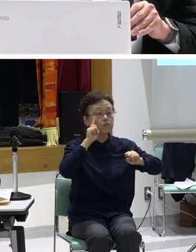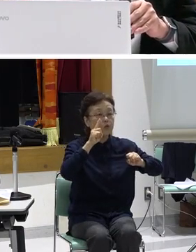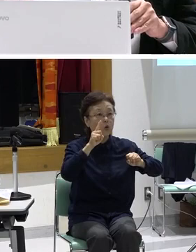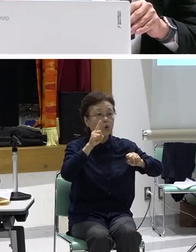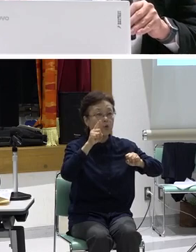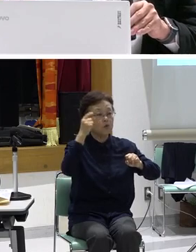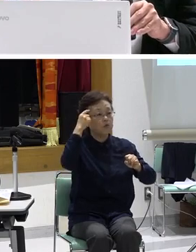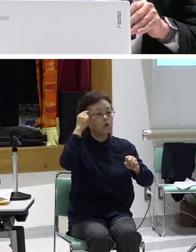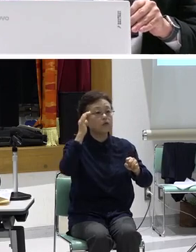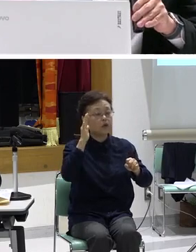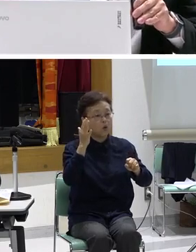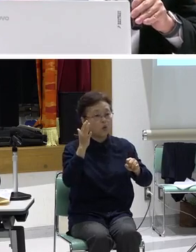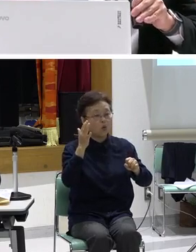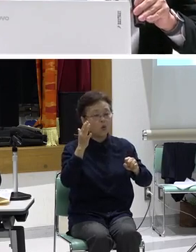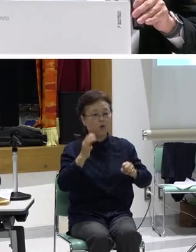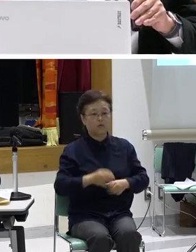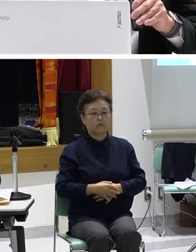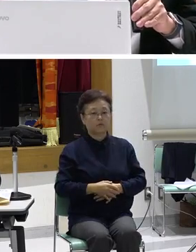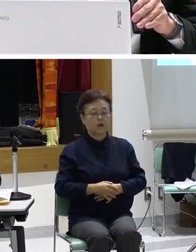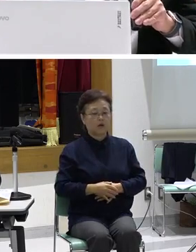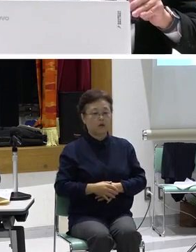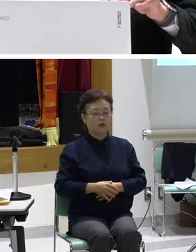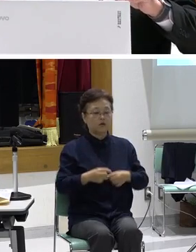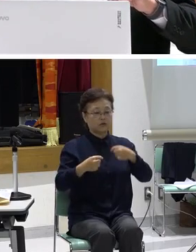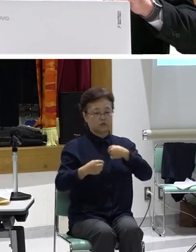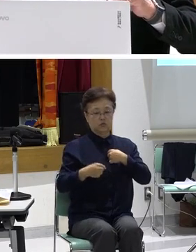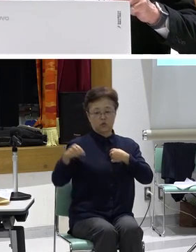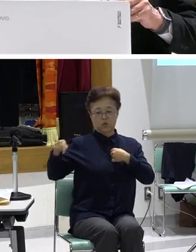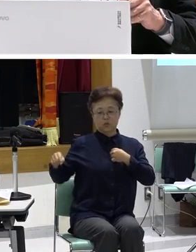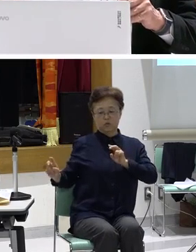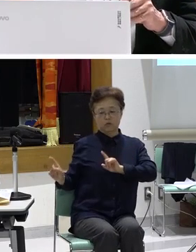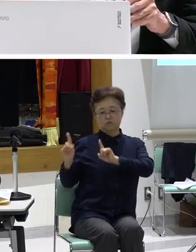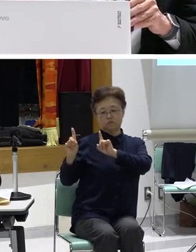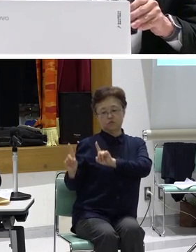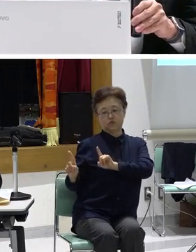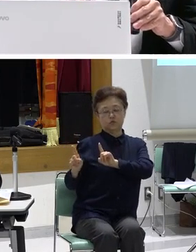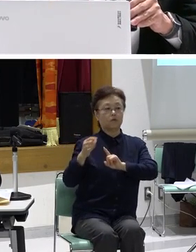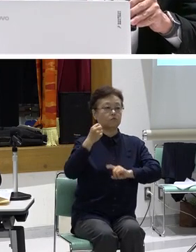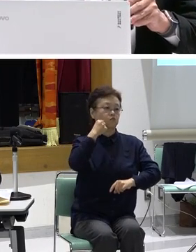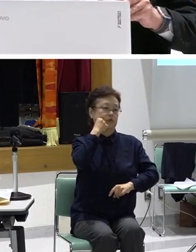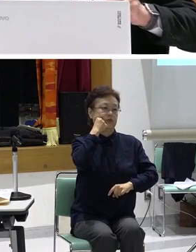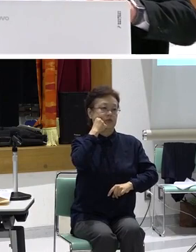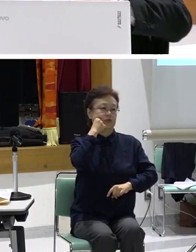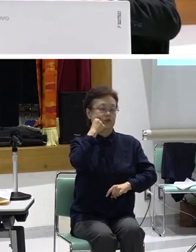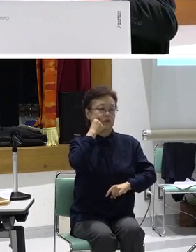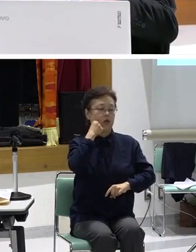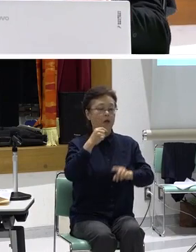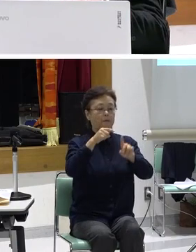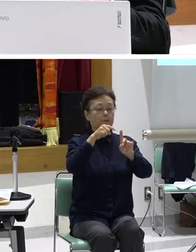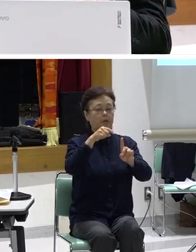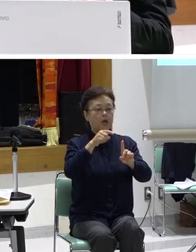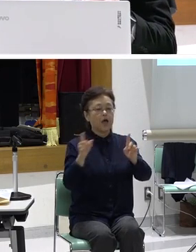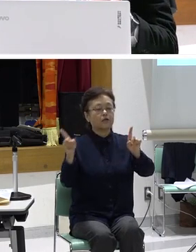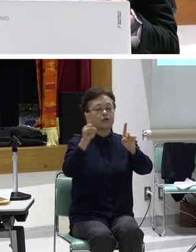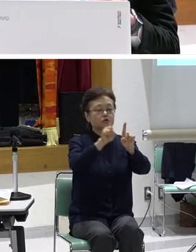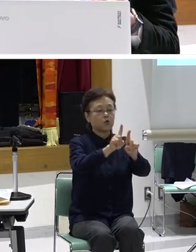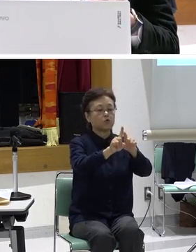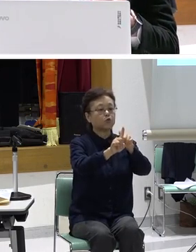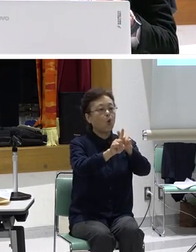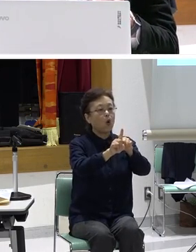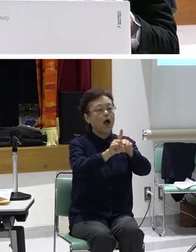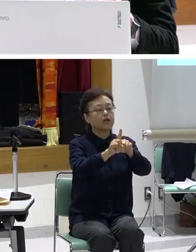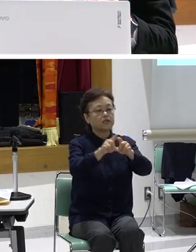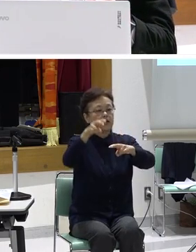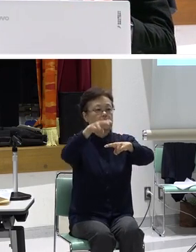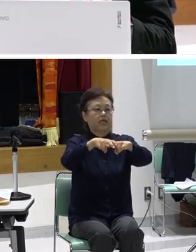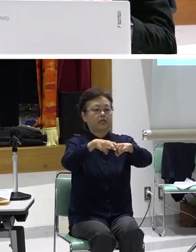ても左右に並べないんですよね。前後ろに並ぶ同伴者席という考え方が全然ないん